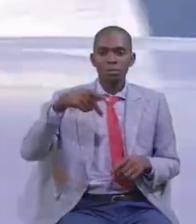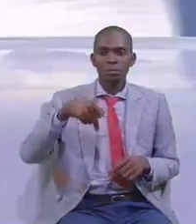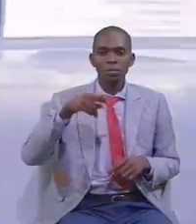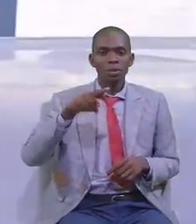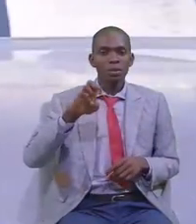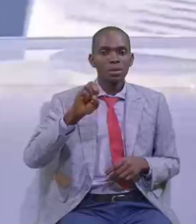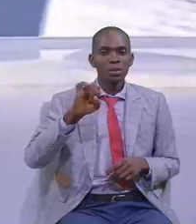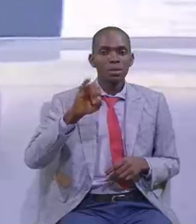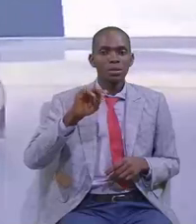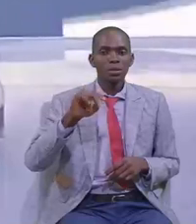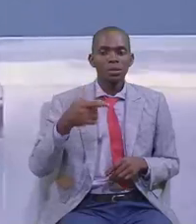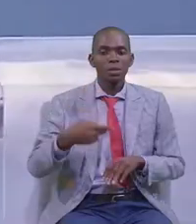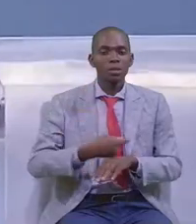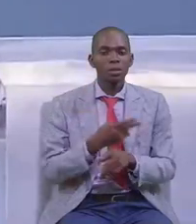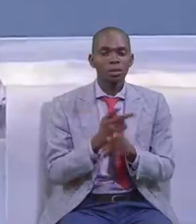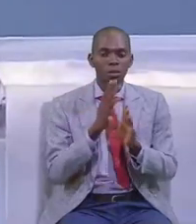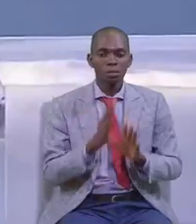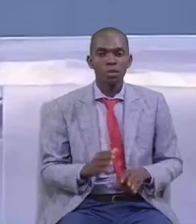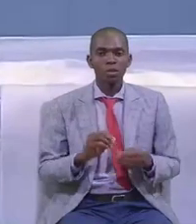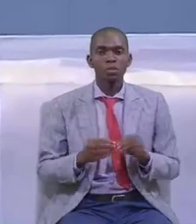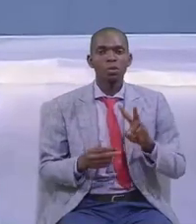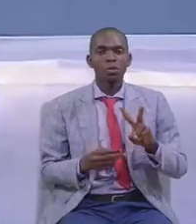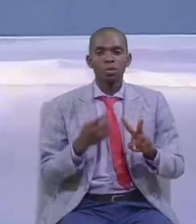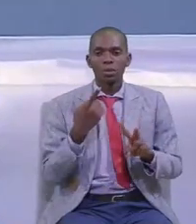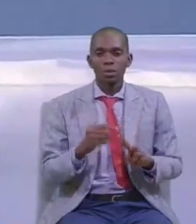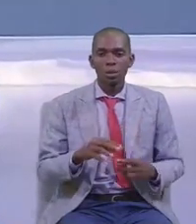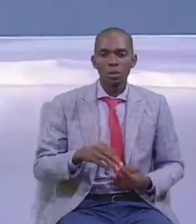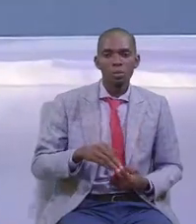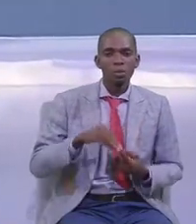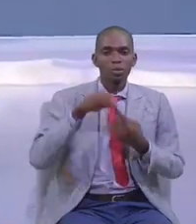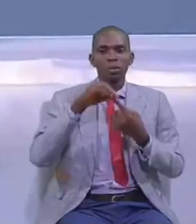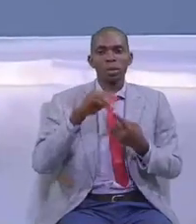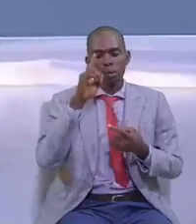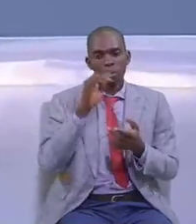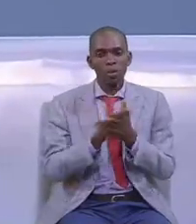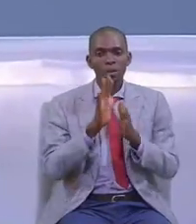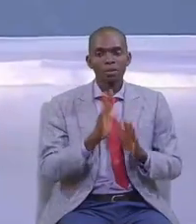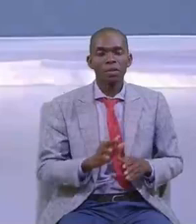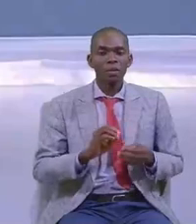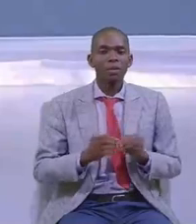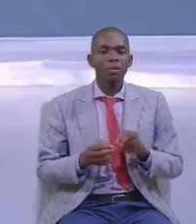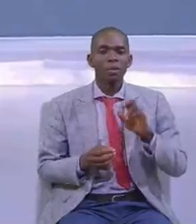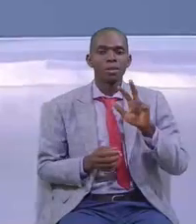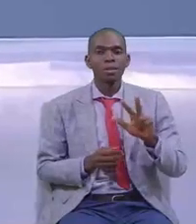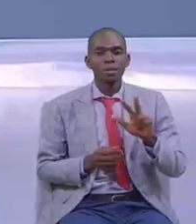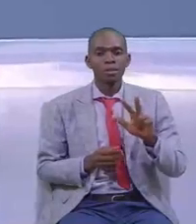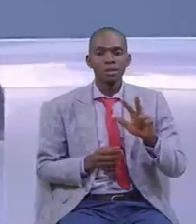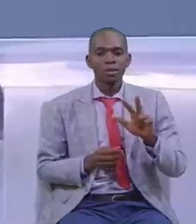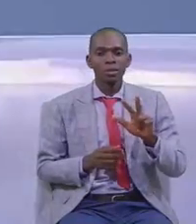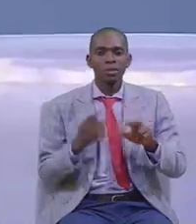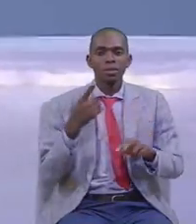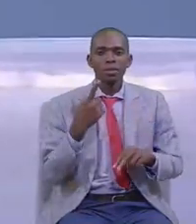élément, les saints particuliers. Troisième élément, le